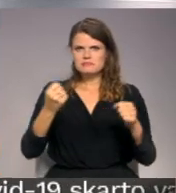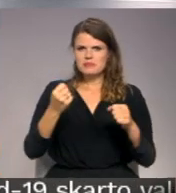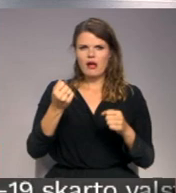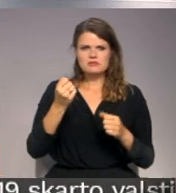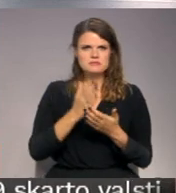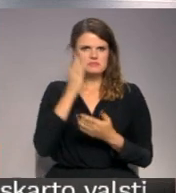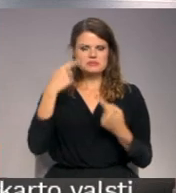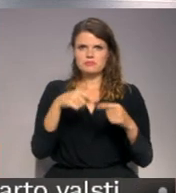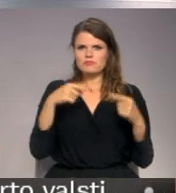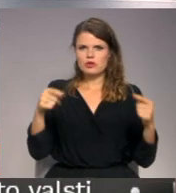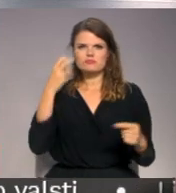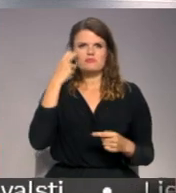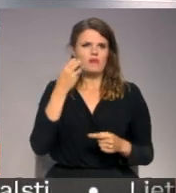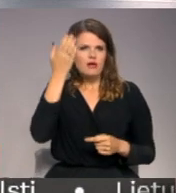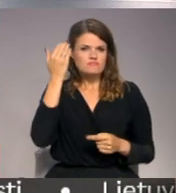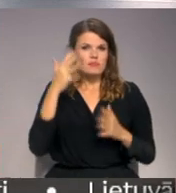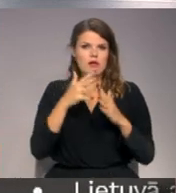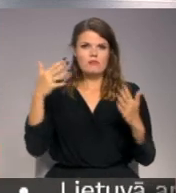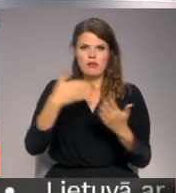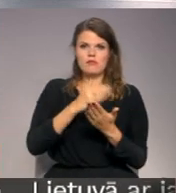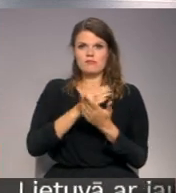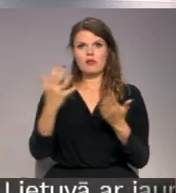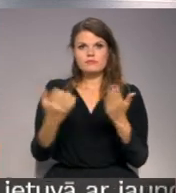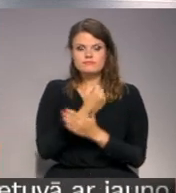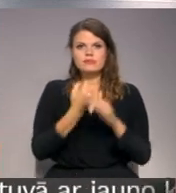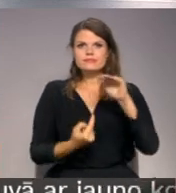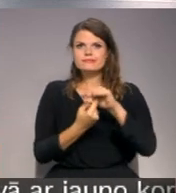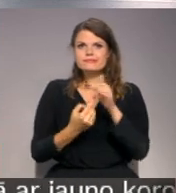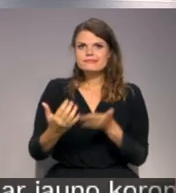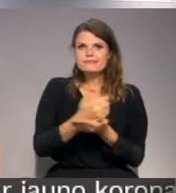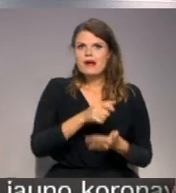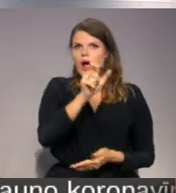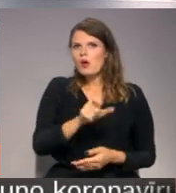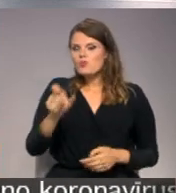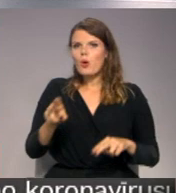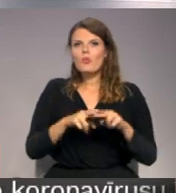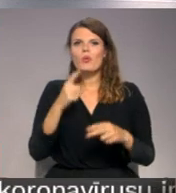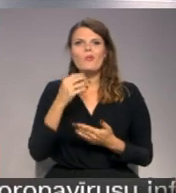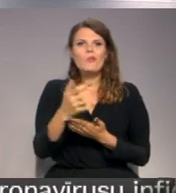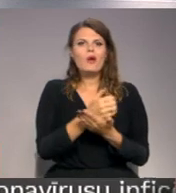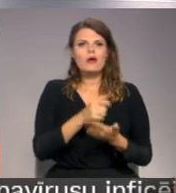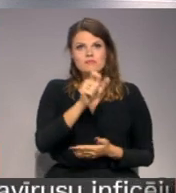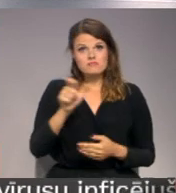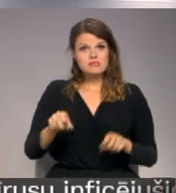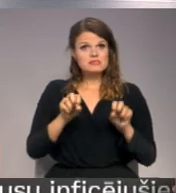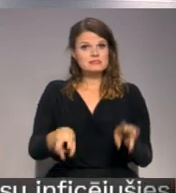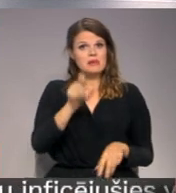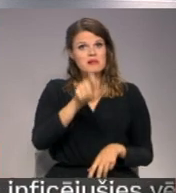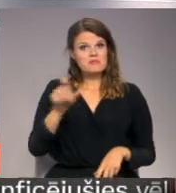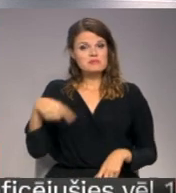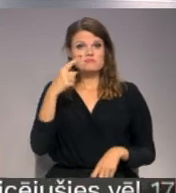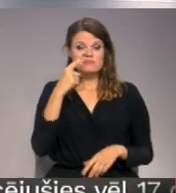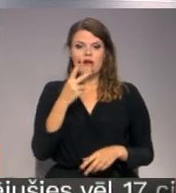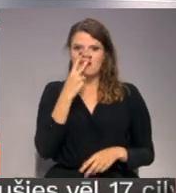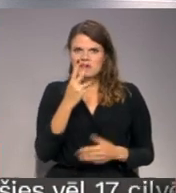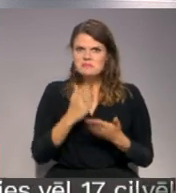sprādzienu bīstamo priekšmetu. Liela daļa no tiem atrodas sēņotāju nogotāju, un speciālisti uzsver, ka par katru atrasto šķietami